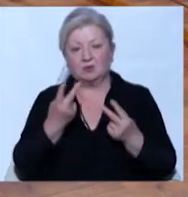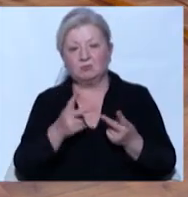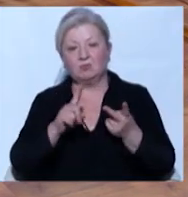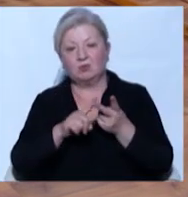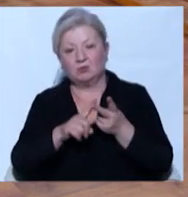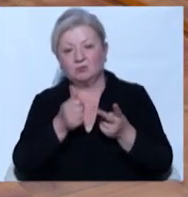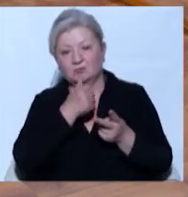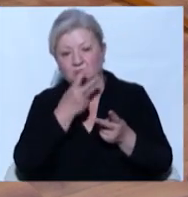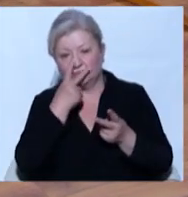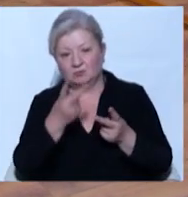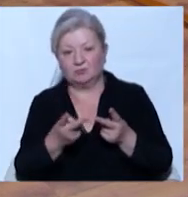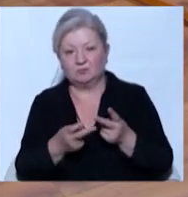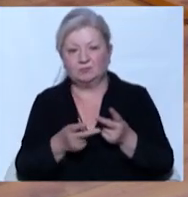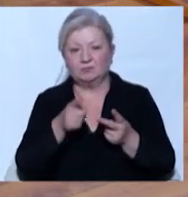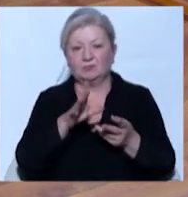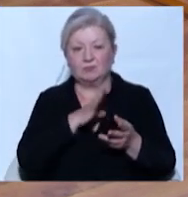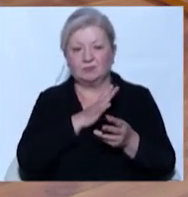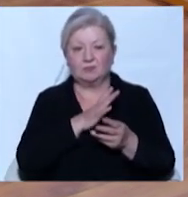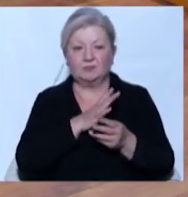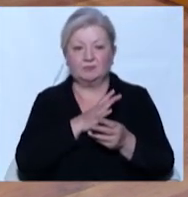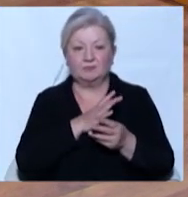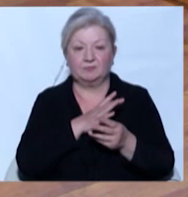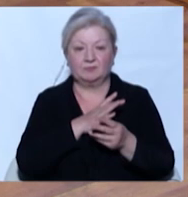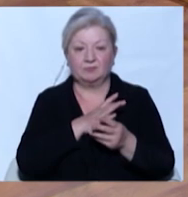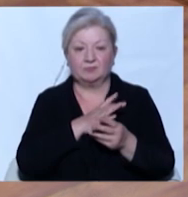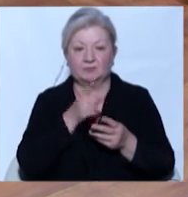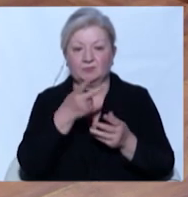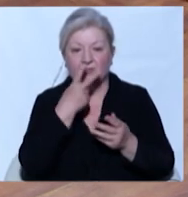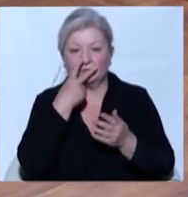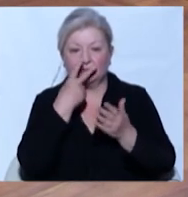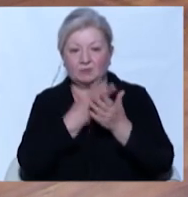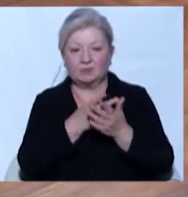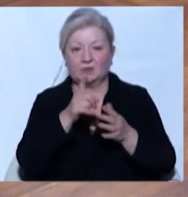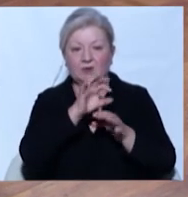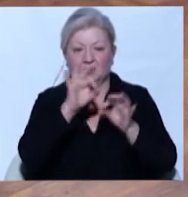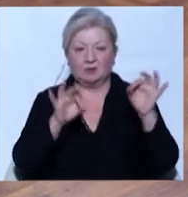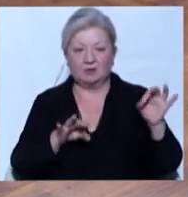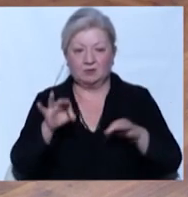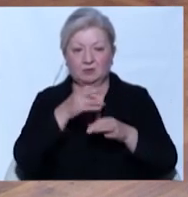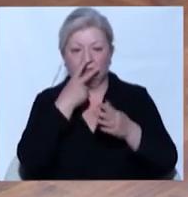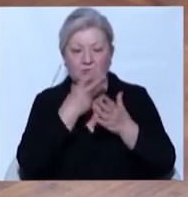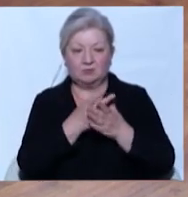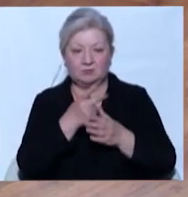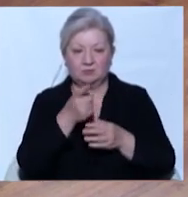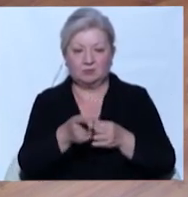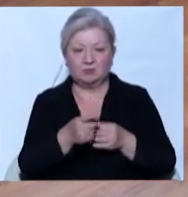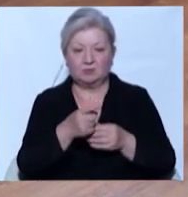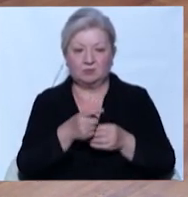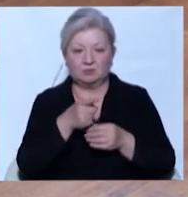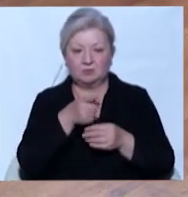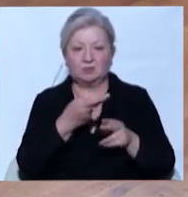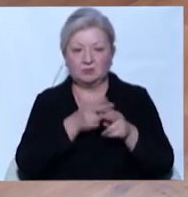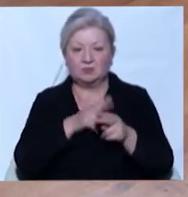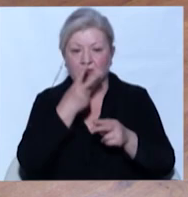მეორე სიტუაციური ანალიზი. ამისთვისაც სწორი იქნება თუ ჩვენ რა თქმა უნდა რუკას ვაჩვენებთ და აი აქ